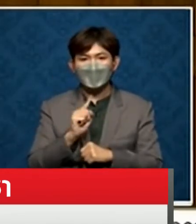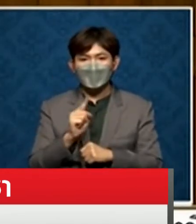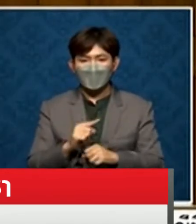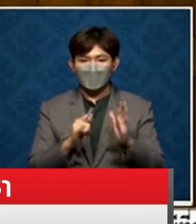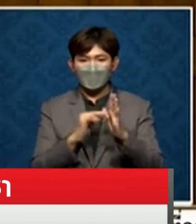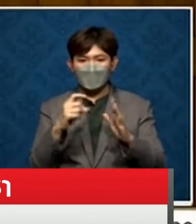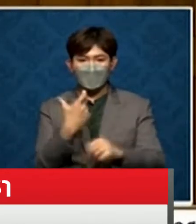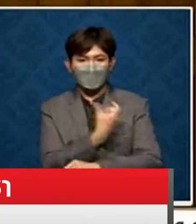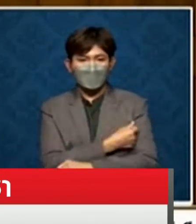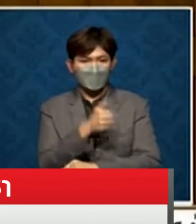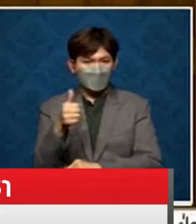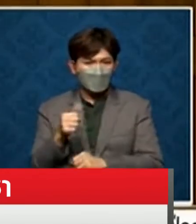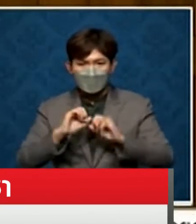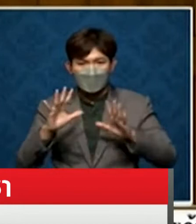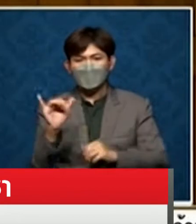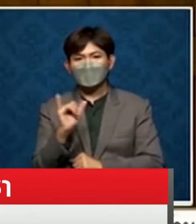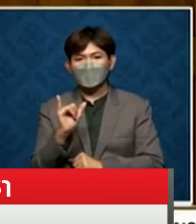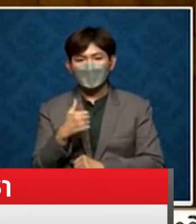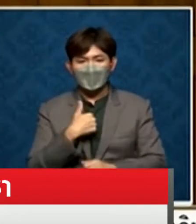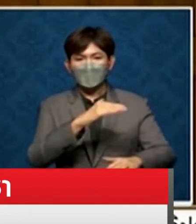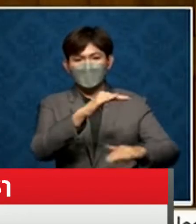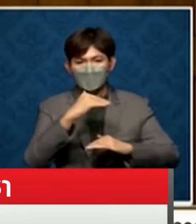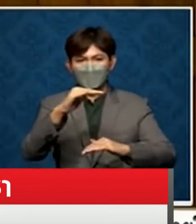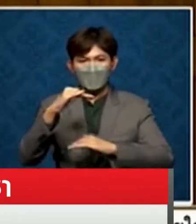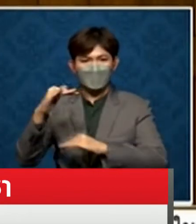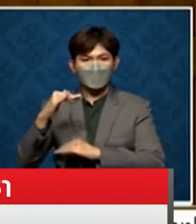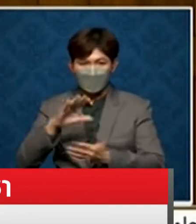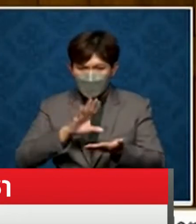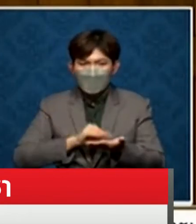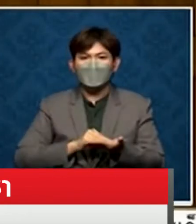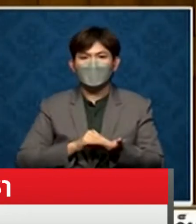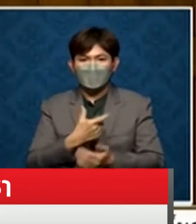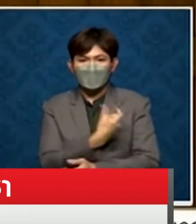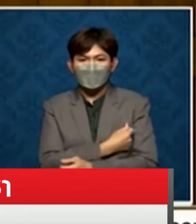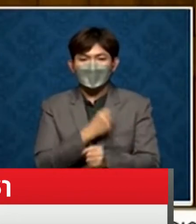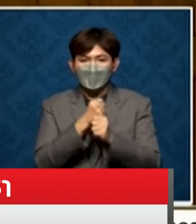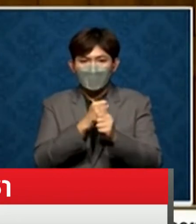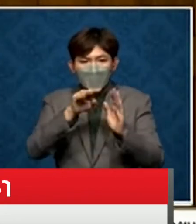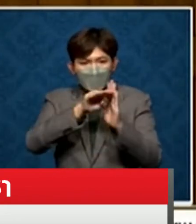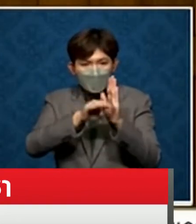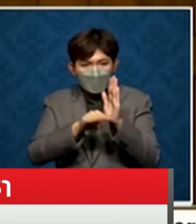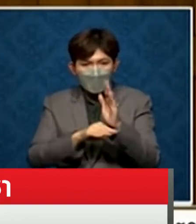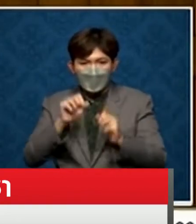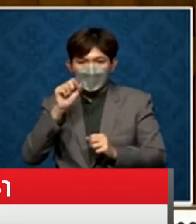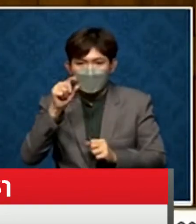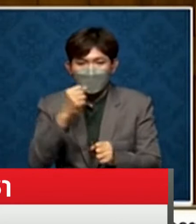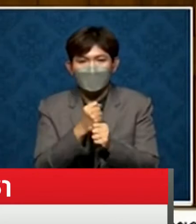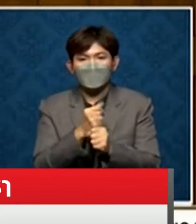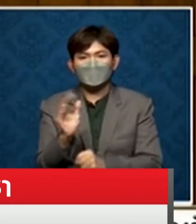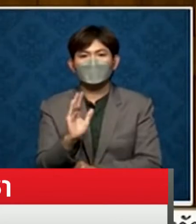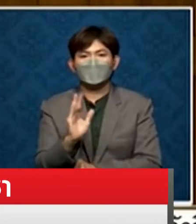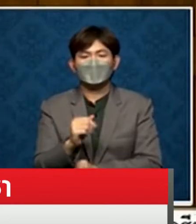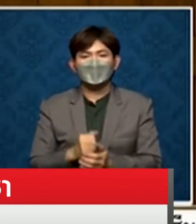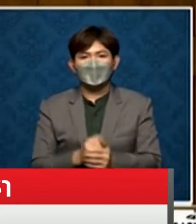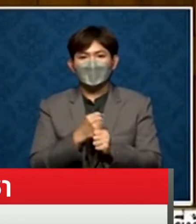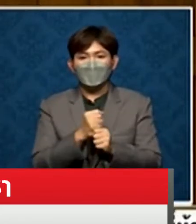เจนมีแต่แล้วก็เอาเข้ามาหมดแต่ทุกอย่างก็เดินการเป็นขั้นเป็นตอนไม่มีผี 3เอ้อโอเค